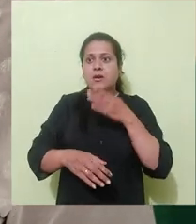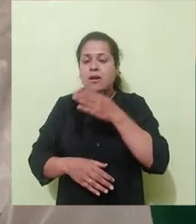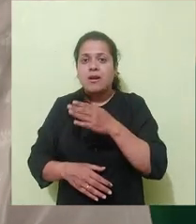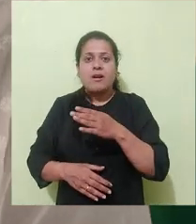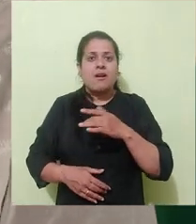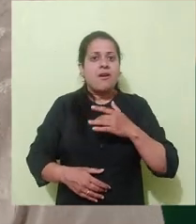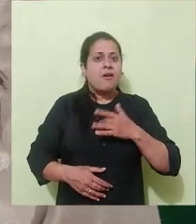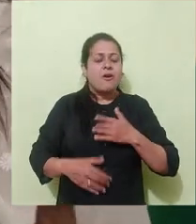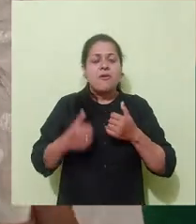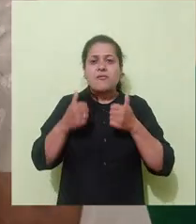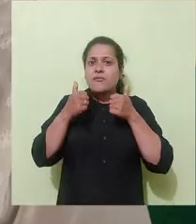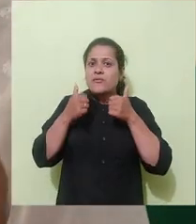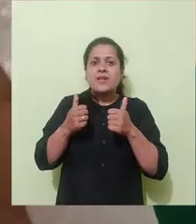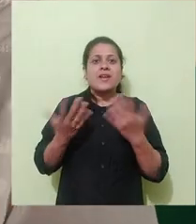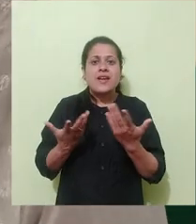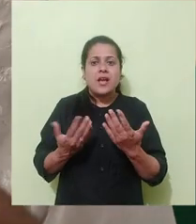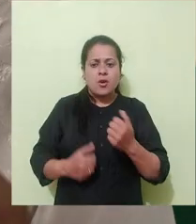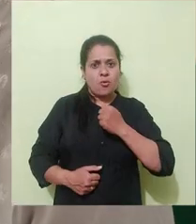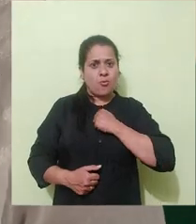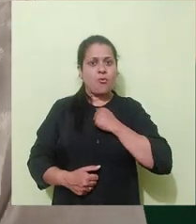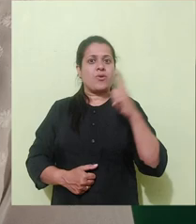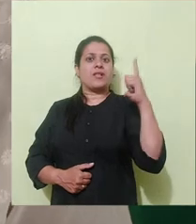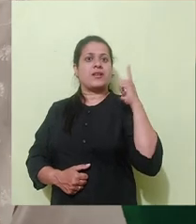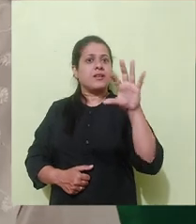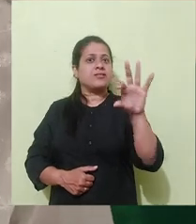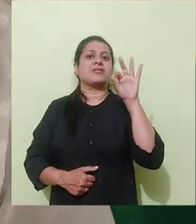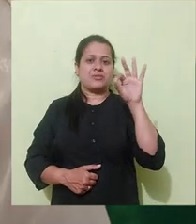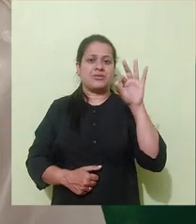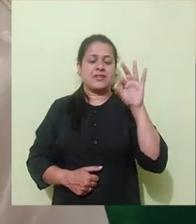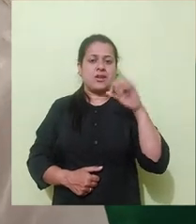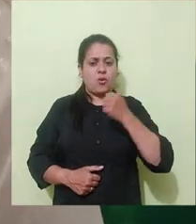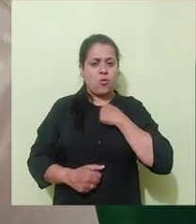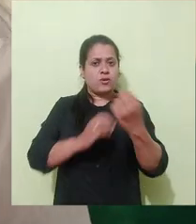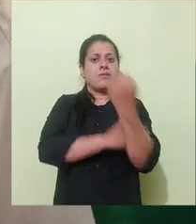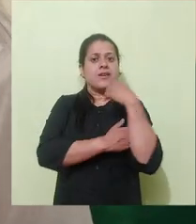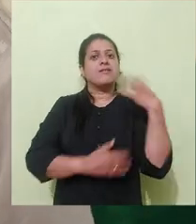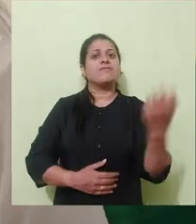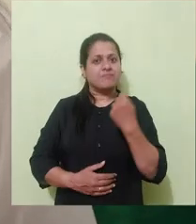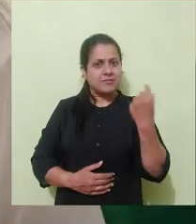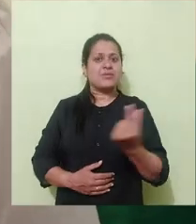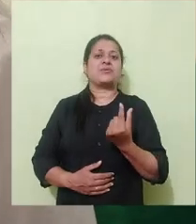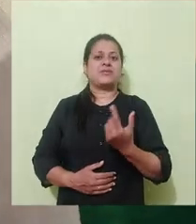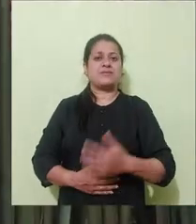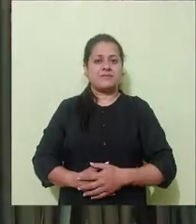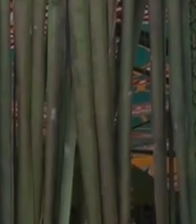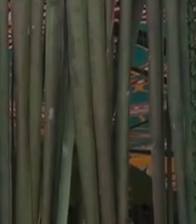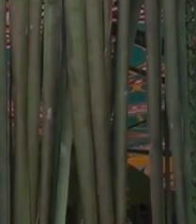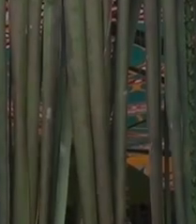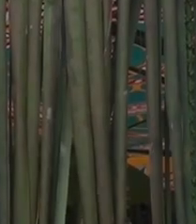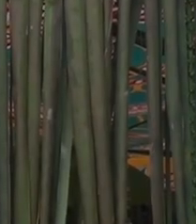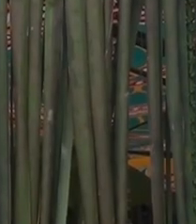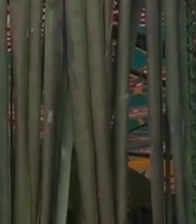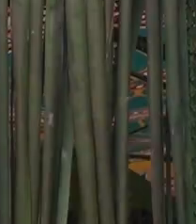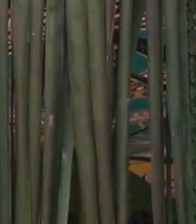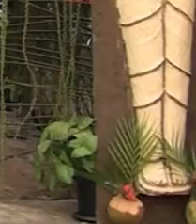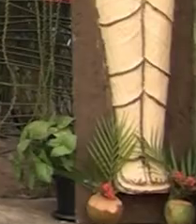बार वोट करने जाते हैं तो अंदर बहुत अच्छी एक फील होती है कि हम अपना नेता चुनते हैं, अपना अधिकार हम लेते हैं.